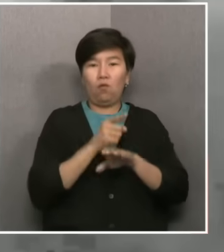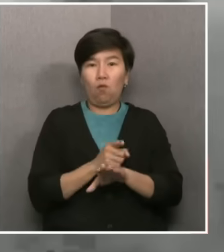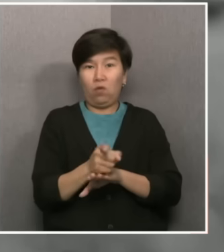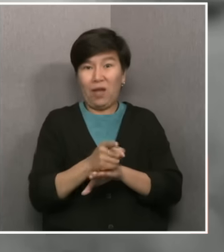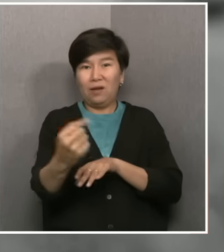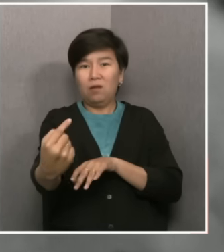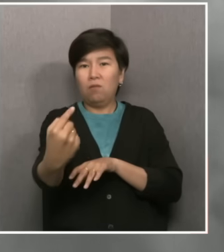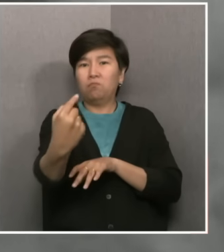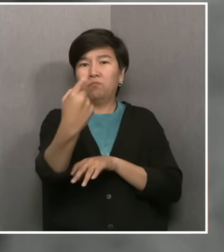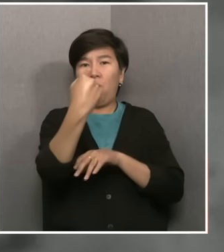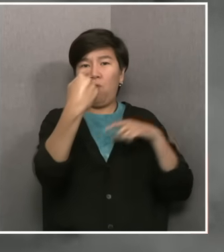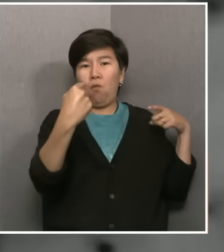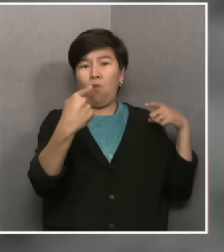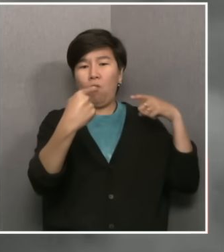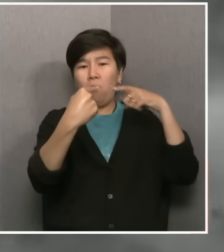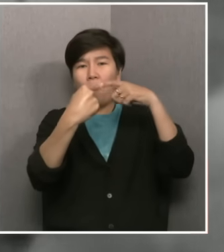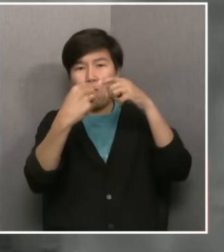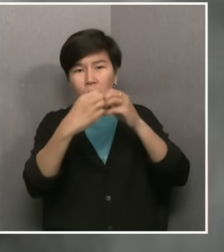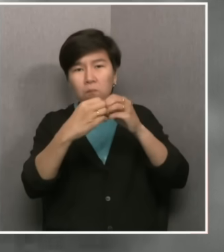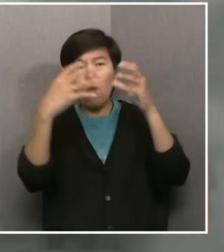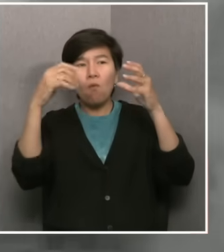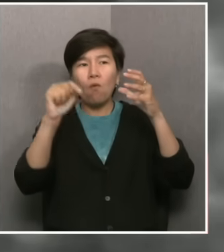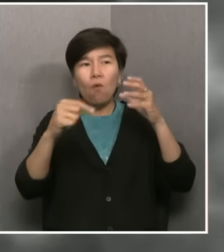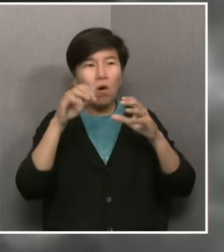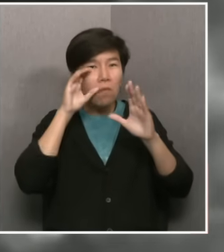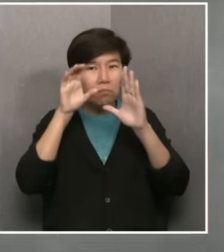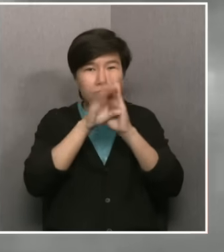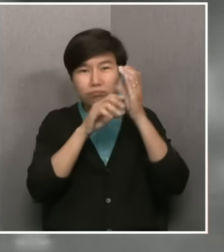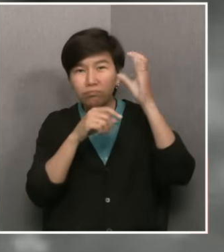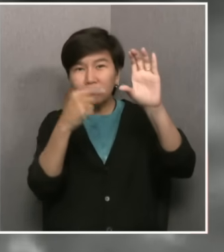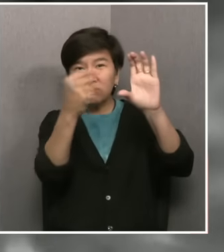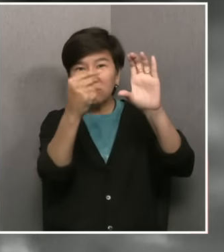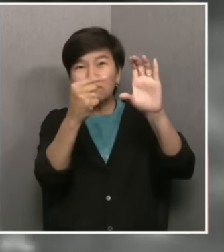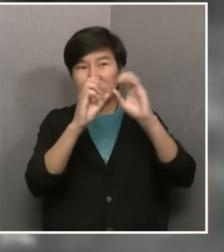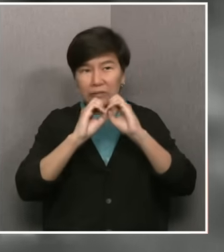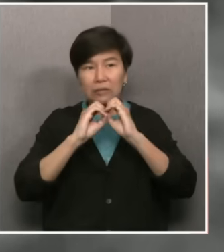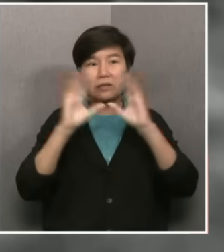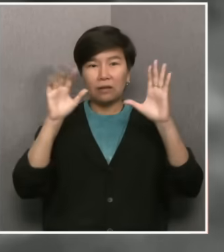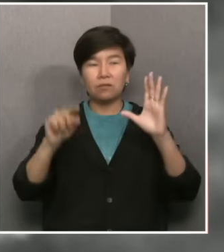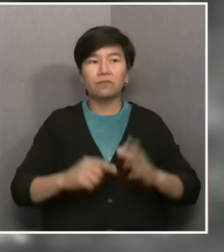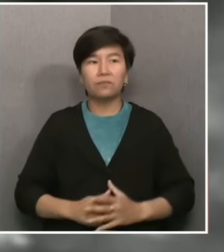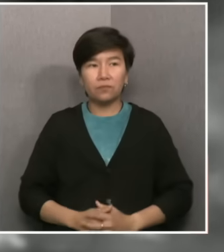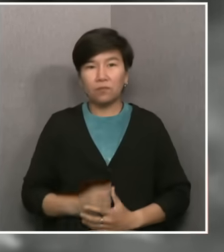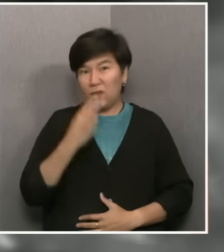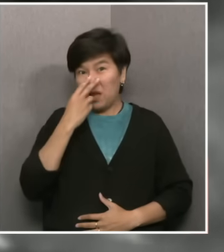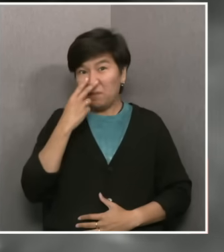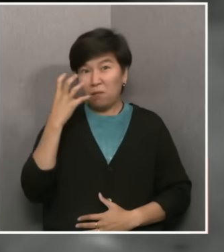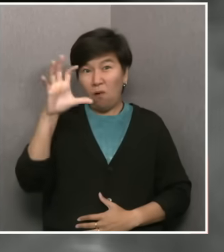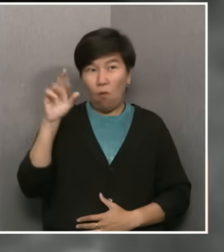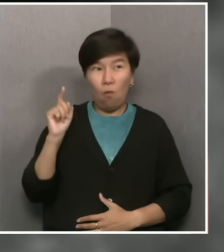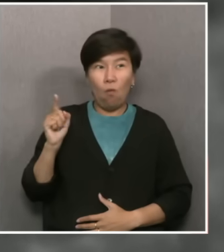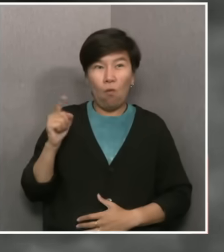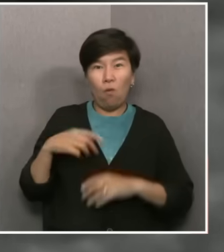อิสราเอลพร้อมกับเผยภาพขณะที่โจมตีใส่บริเวณชายแดนที่อยู่ติดกับเมืองเม็ดทัศของ